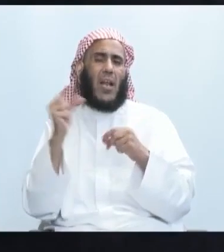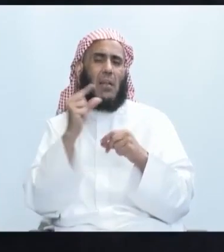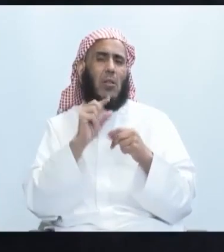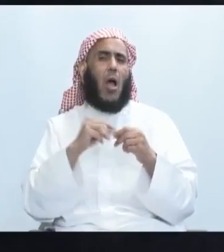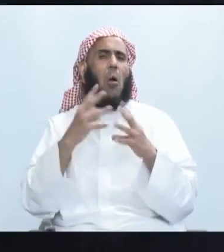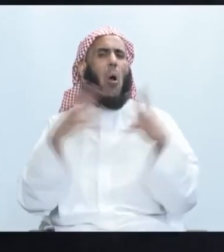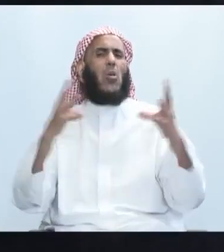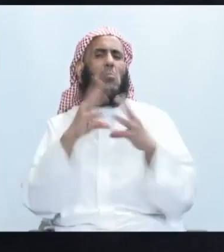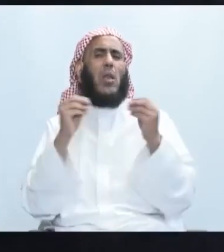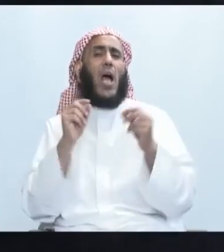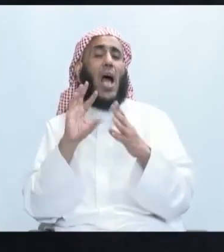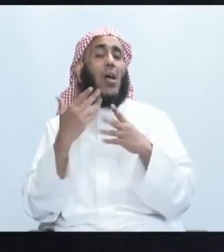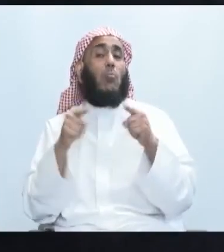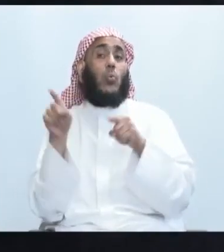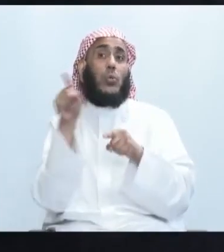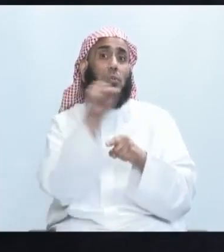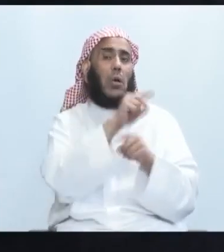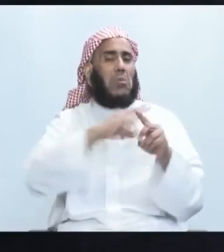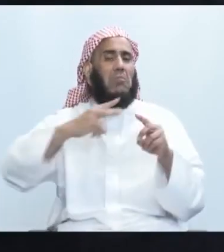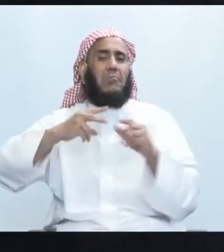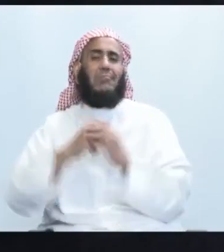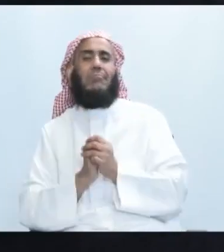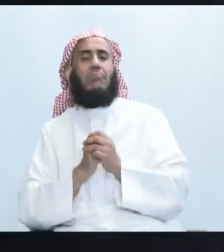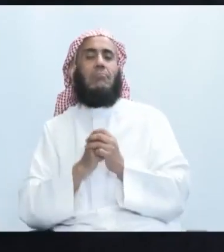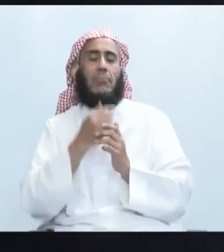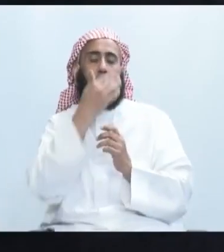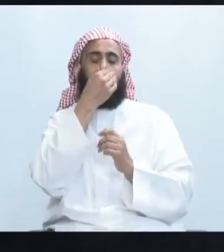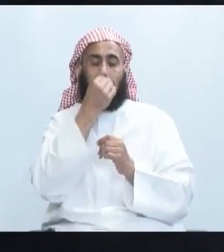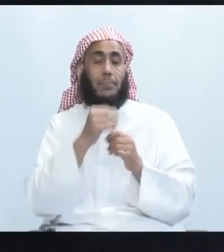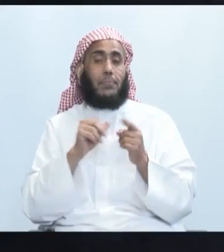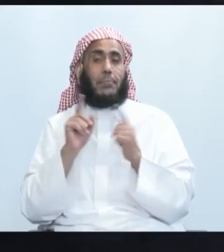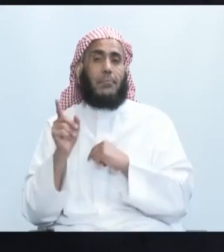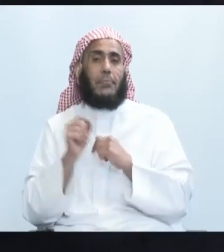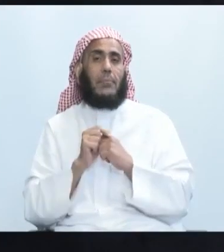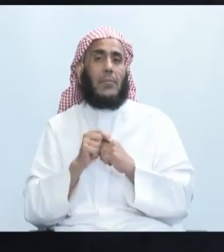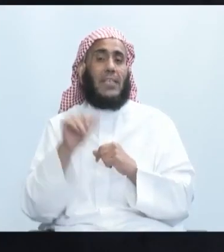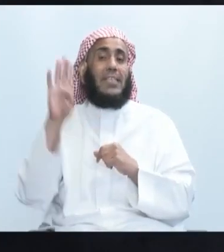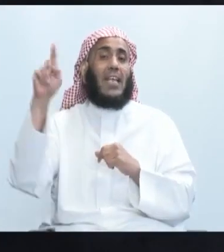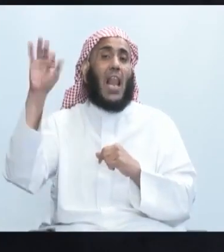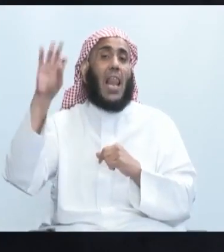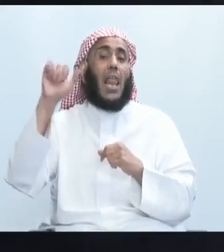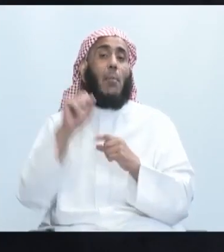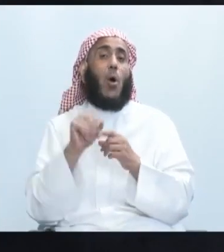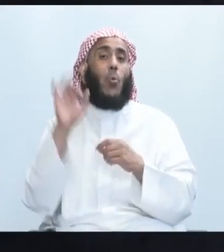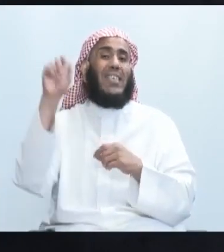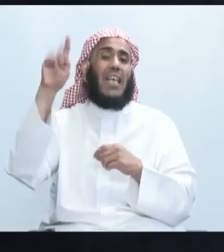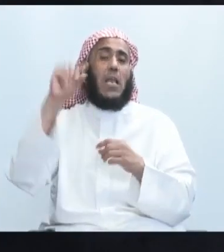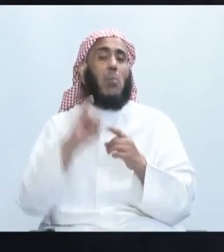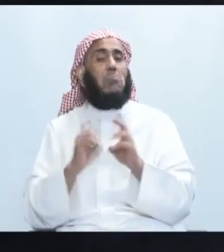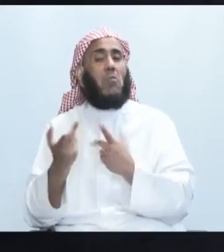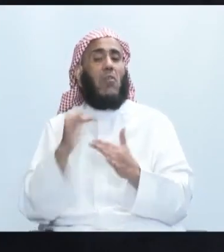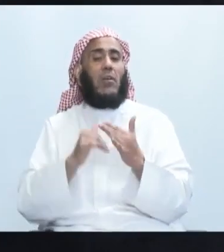لها اكثر من معنى بحسب سياق المستخدمه فيه كذلك هنا سلم وسلم مثلا